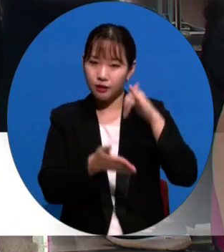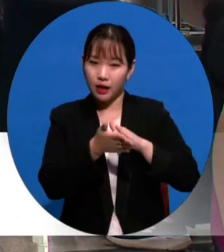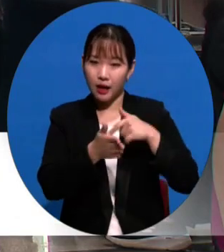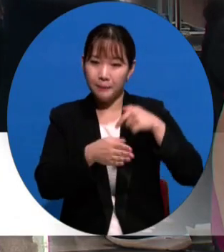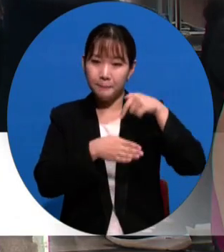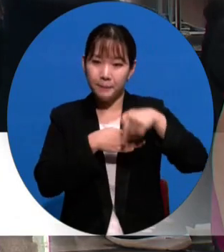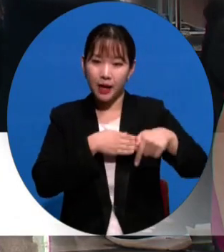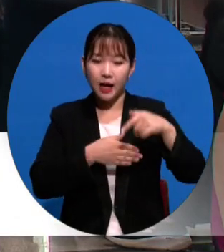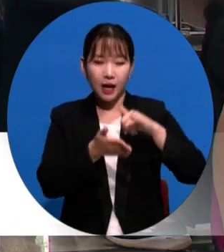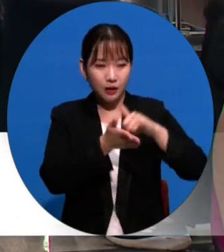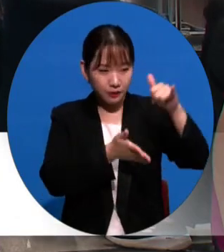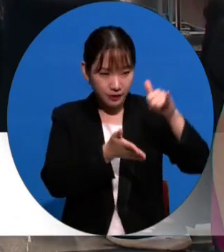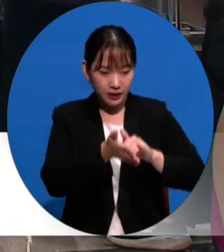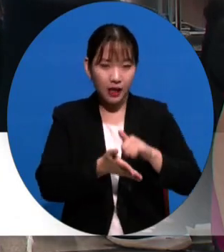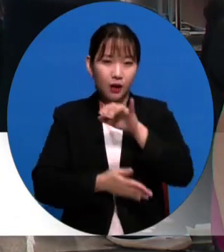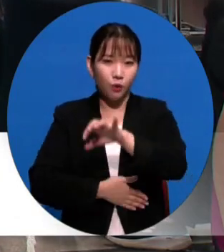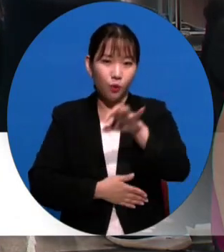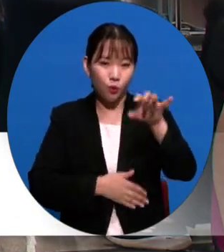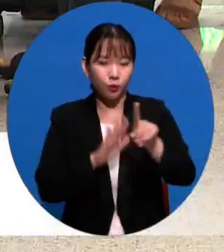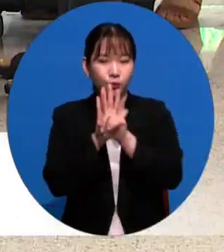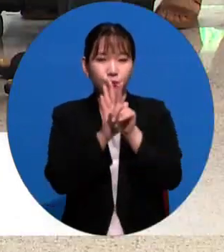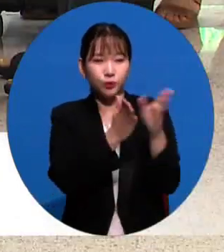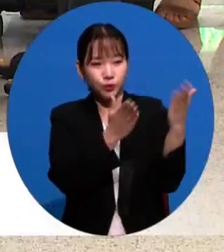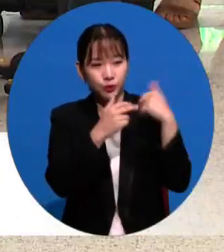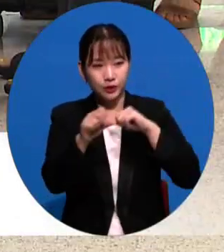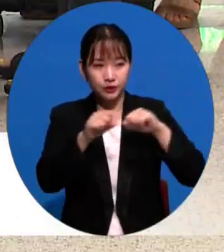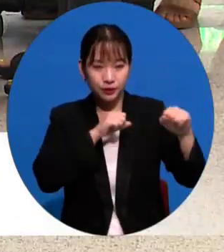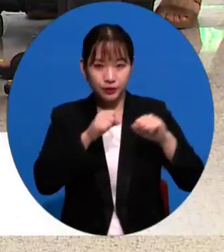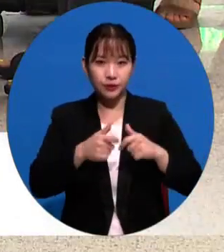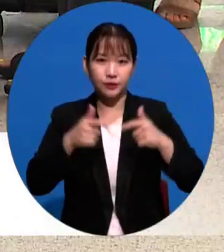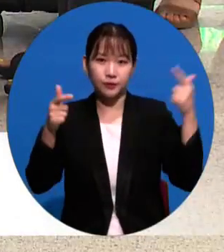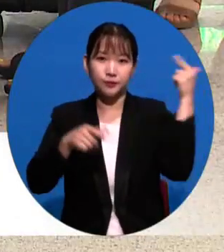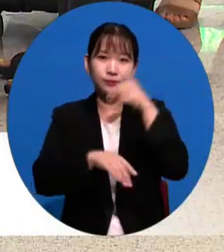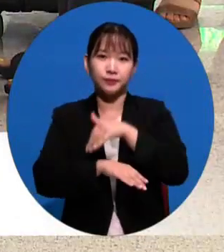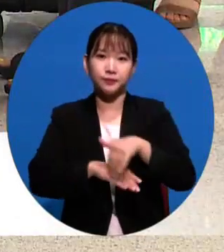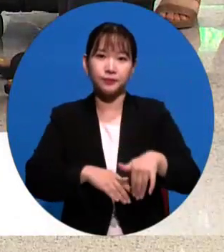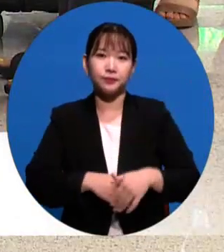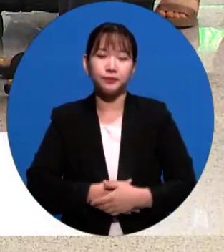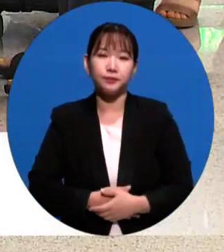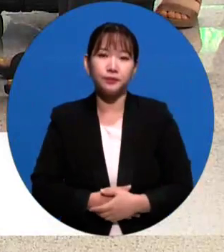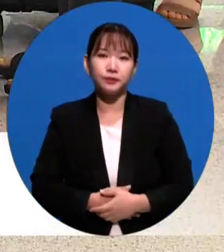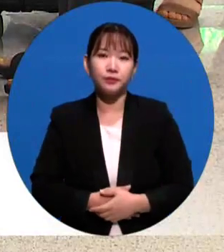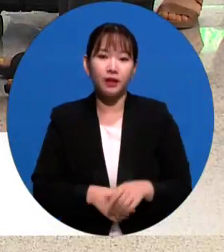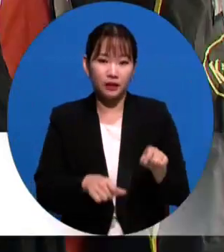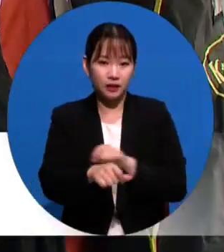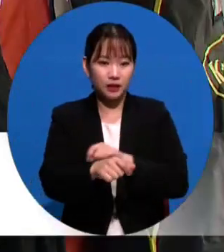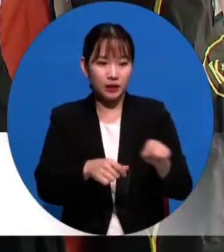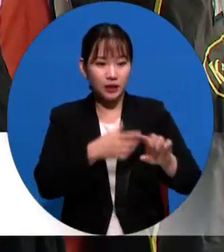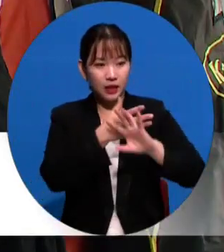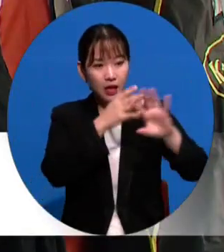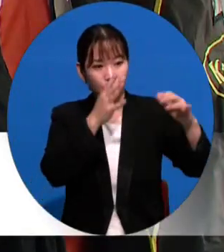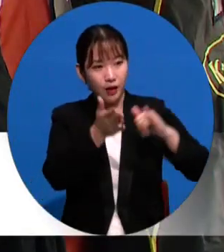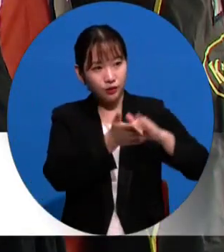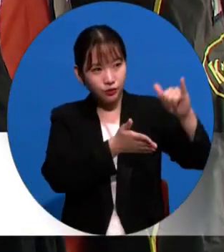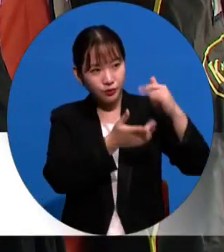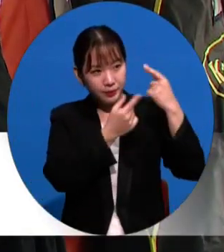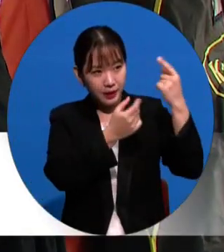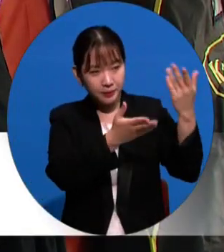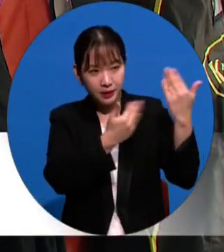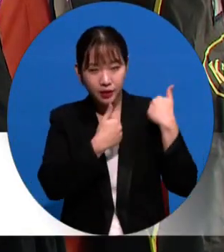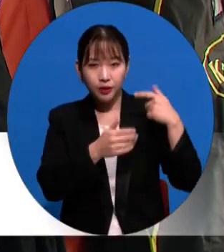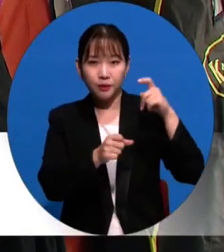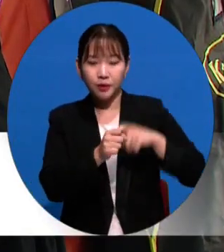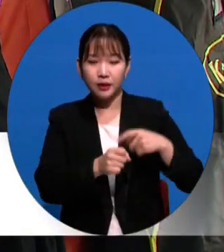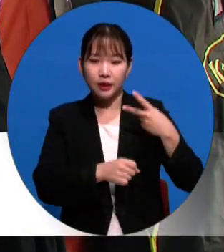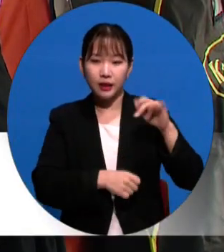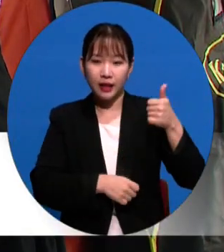항공사와 총대리점까지 홍보 유치활동 대상을 확대할 계획입니다. 특히 국제 정기선 유치를 위해